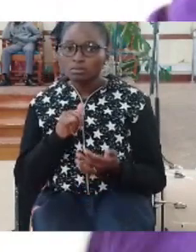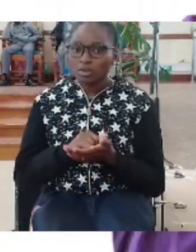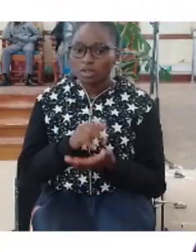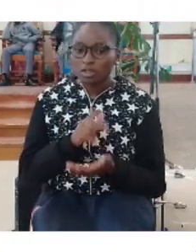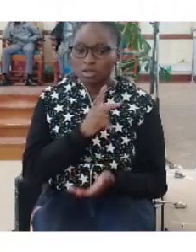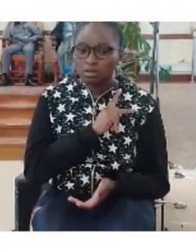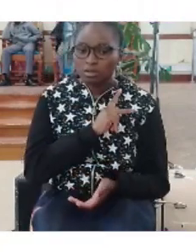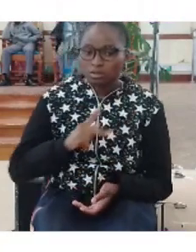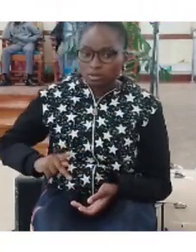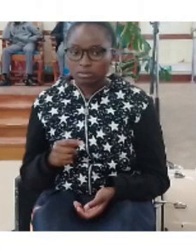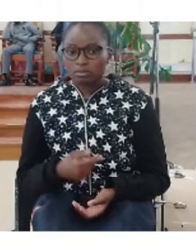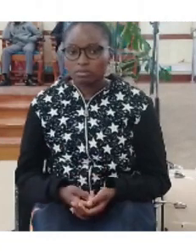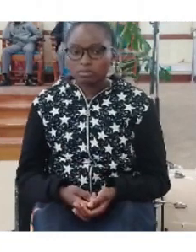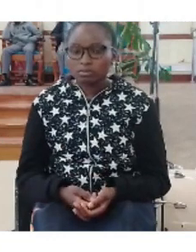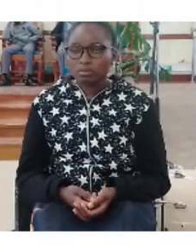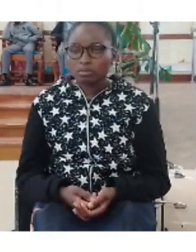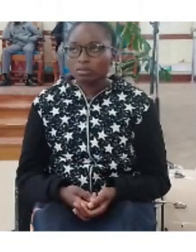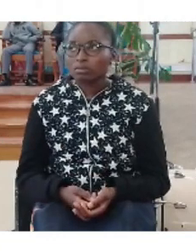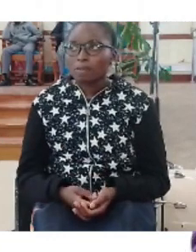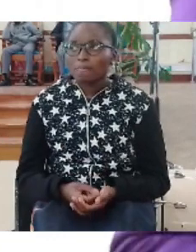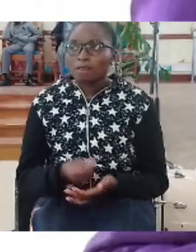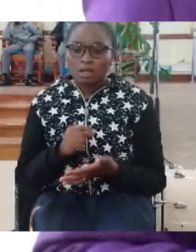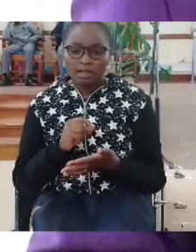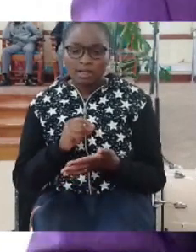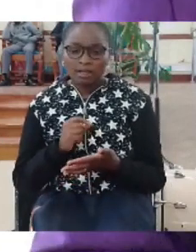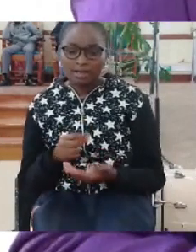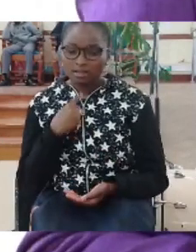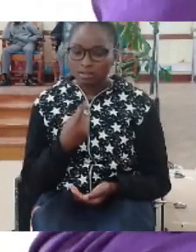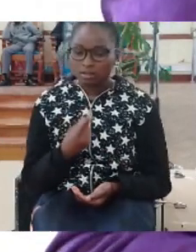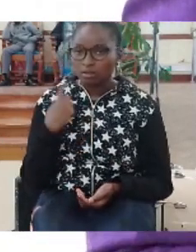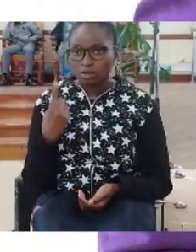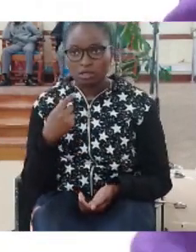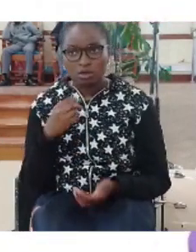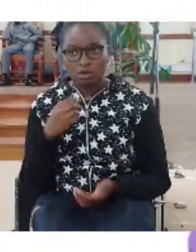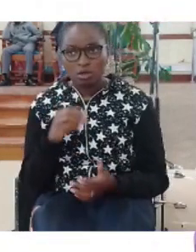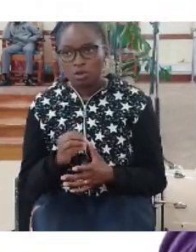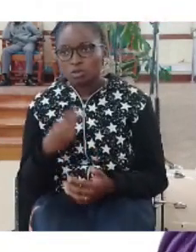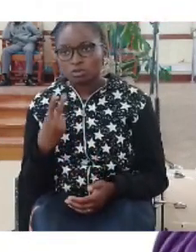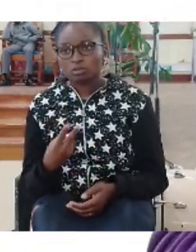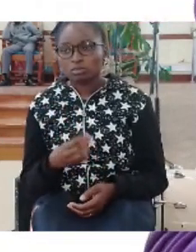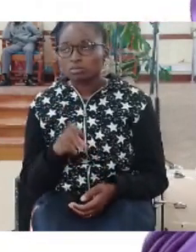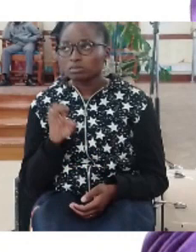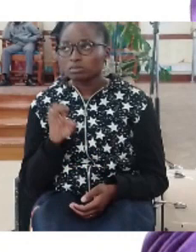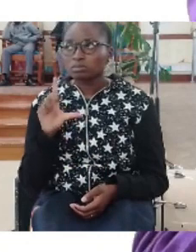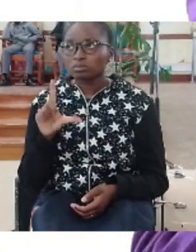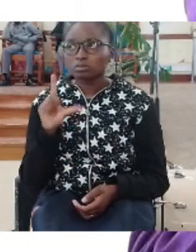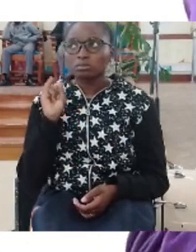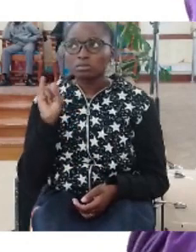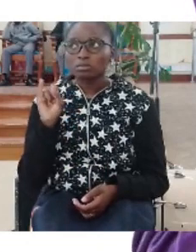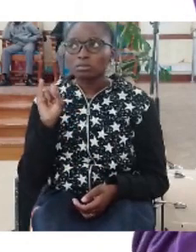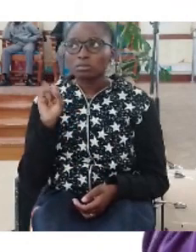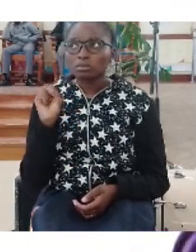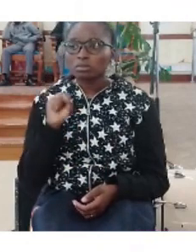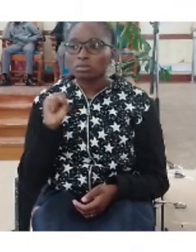ne afagite gugwika uru. Na madiko matwira tirimwe kana meri. Elisha athiyaga